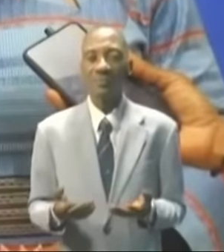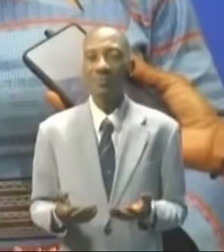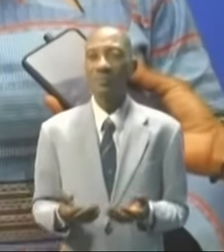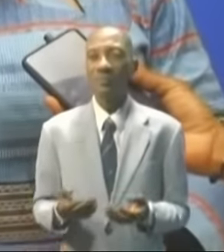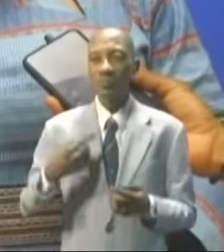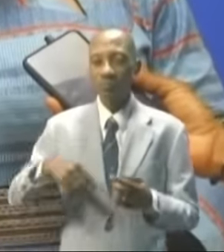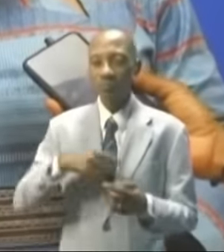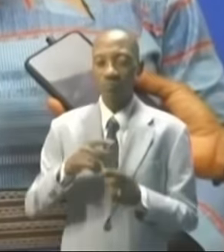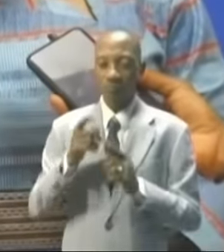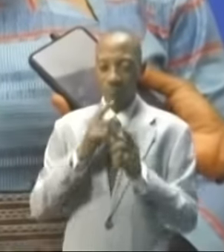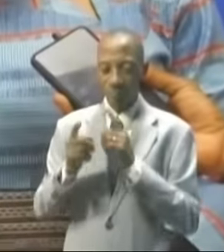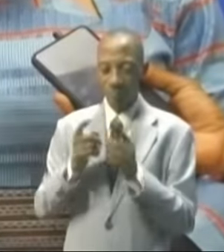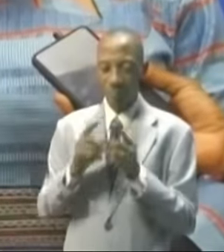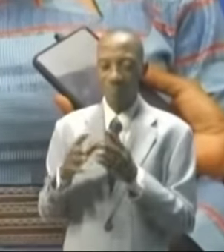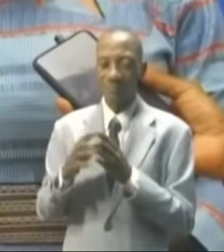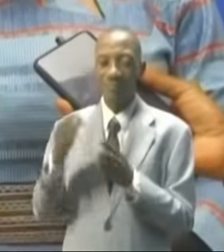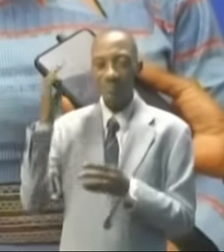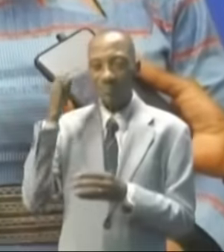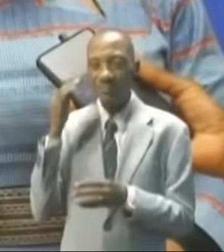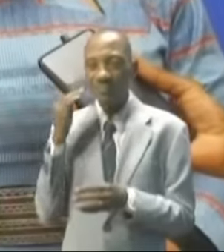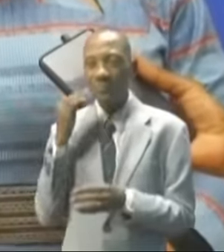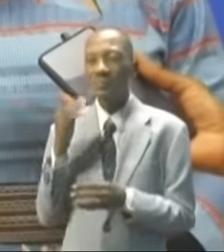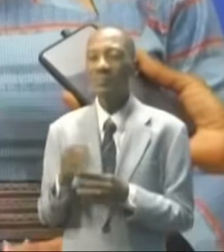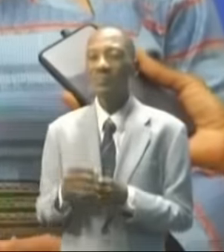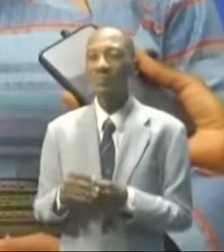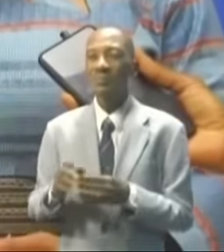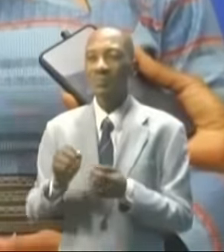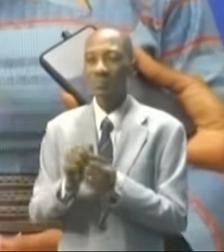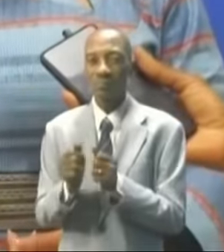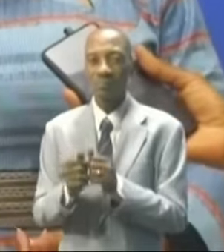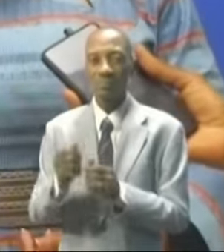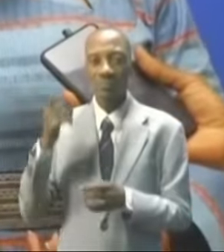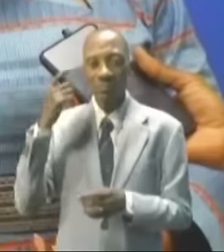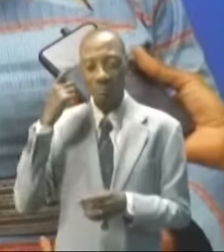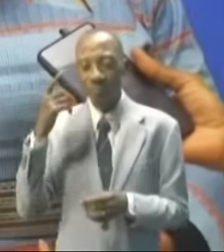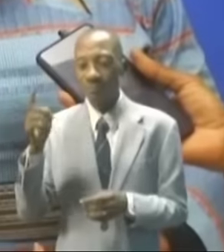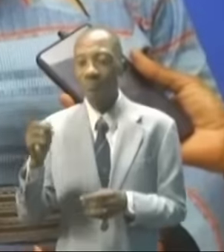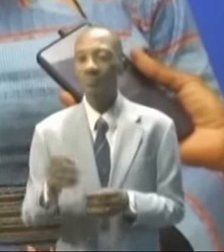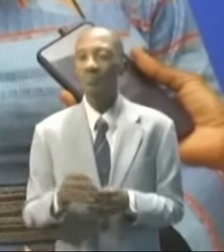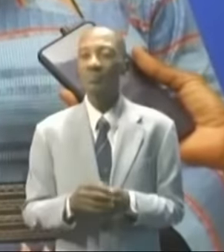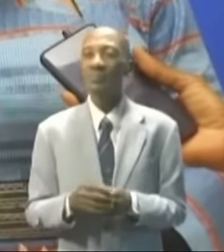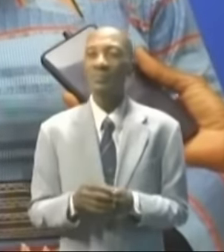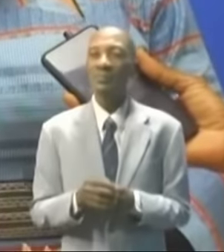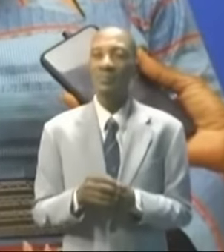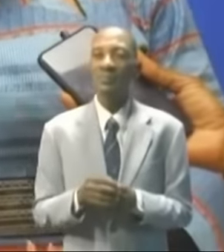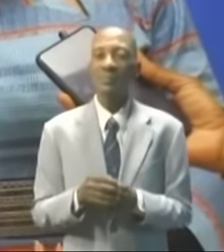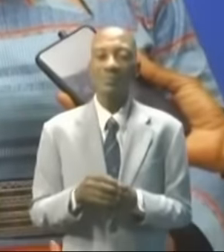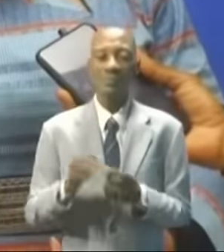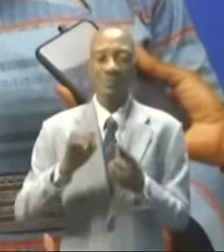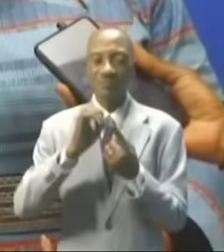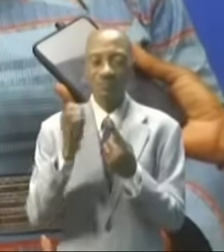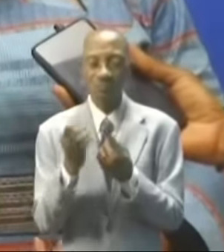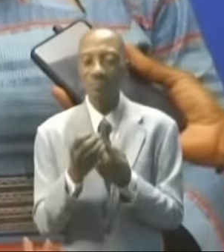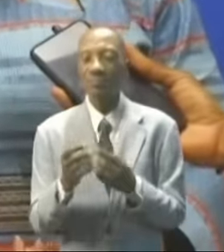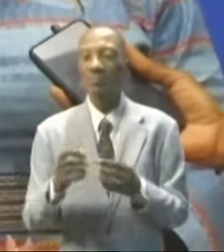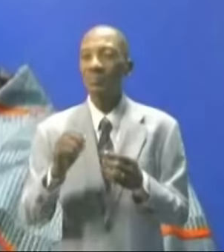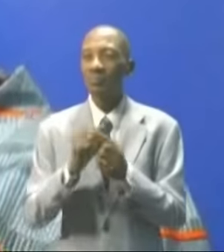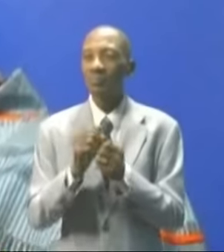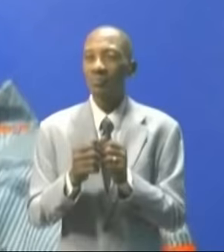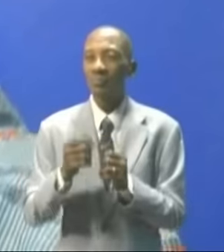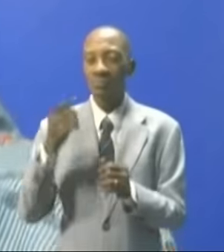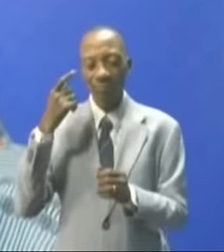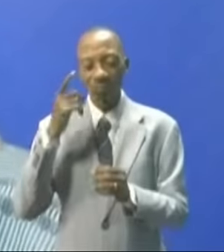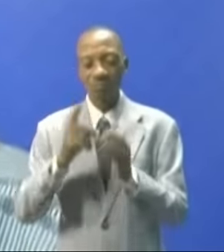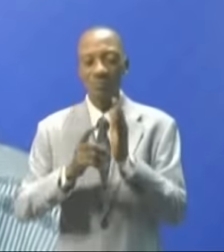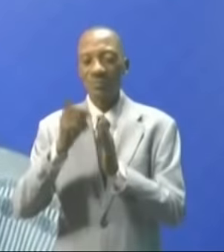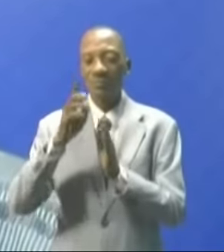temps signé un MOU sur la gestion des tourbières. Qu'on ne trouve dans le bassin du Congo qu'entre ces deux pays-là. Elle